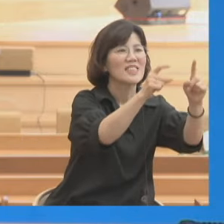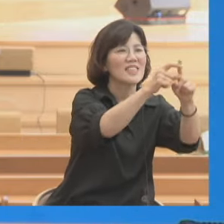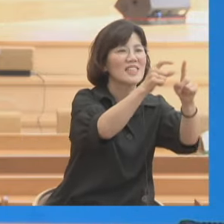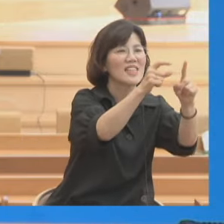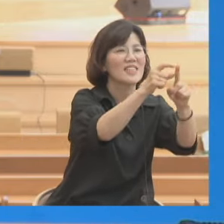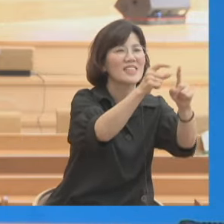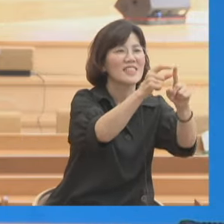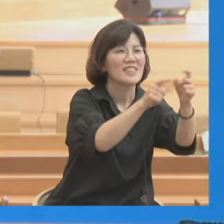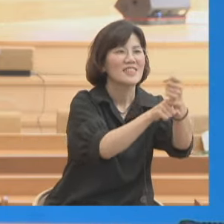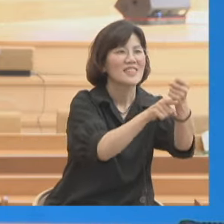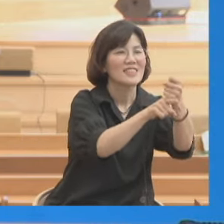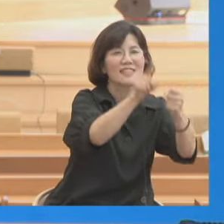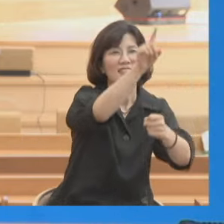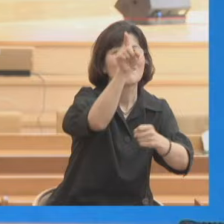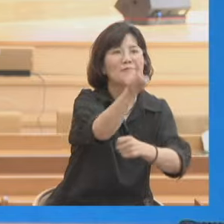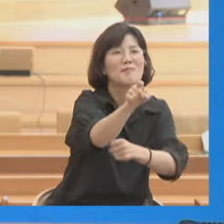만족이냐?